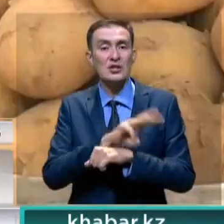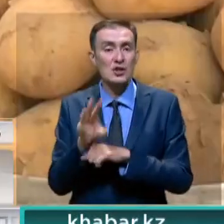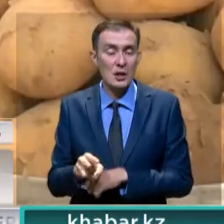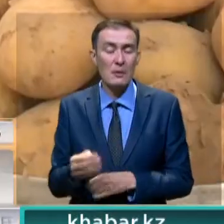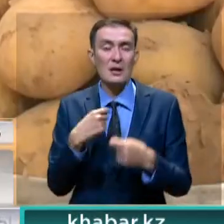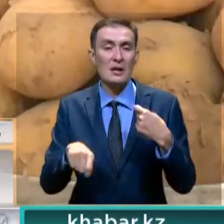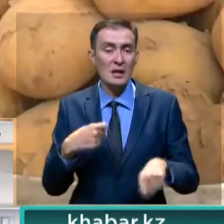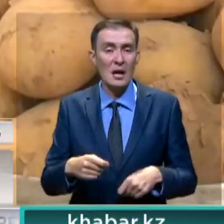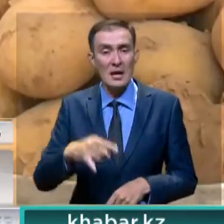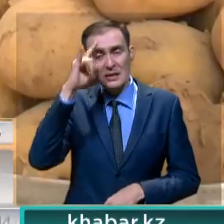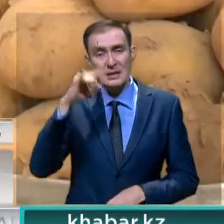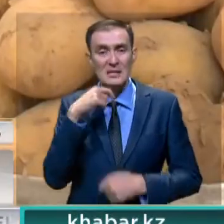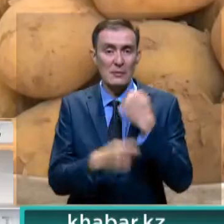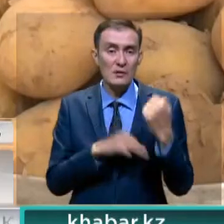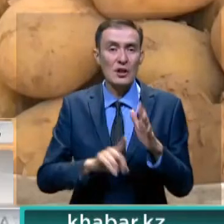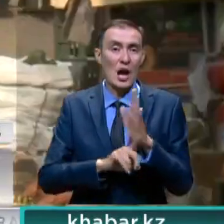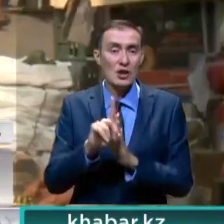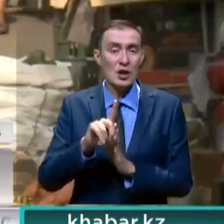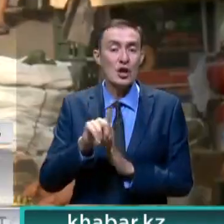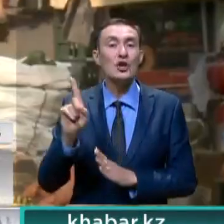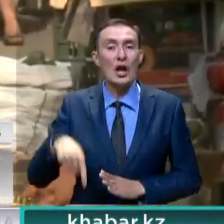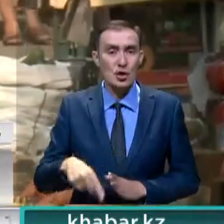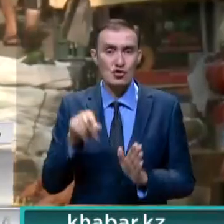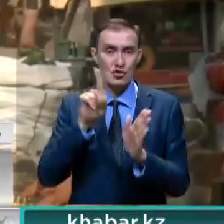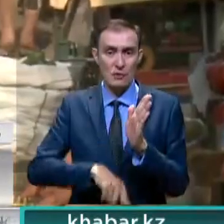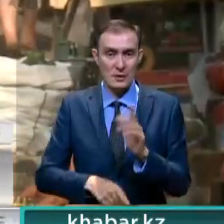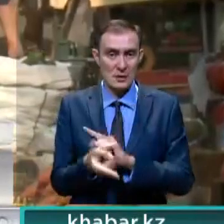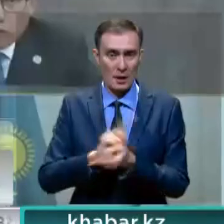рынка отечественными товарами и пошли даже на спад.